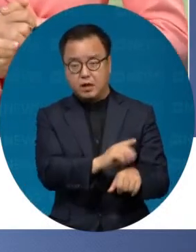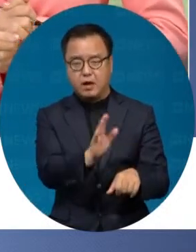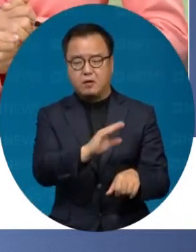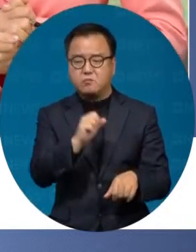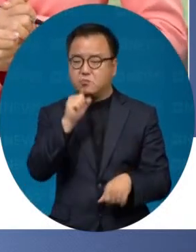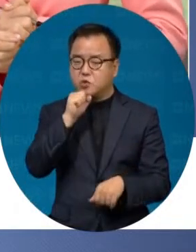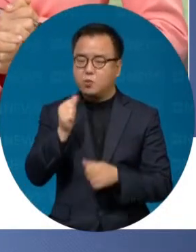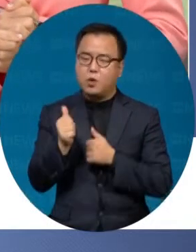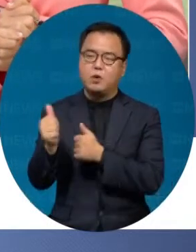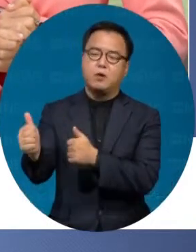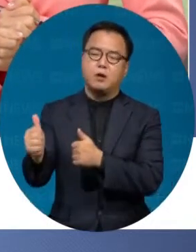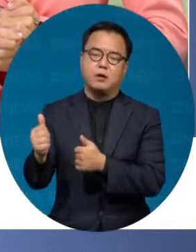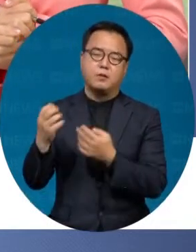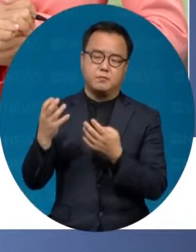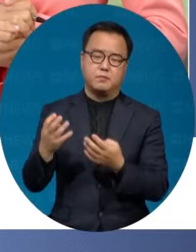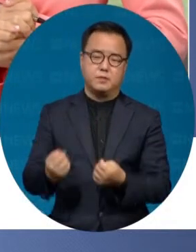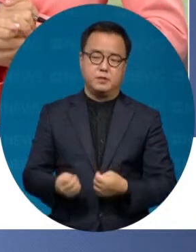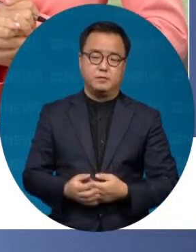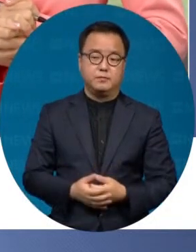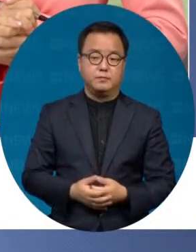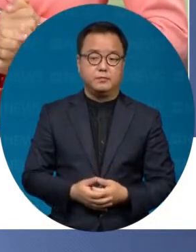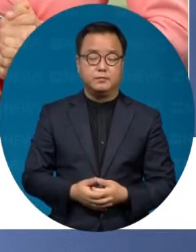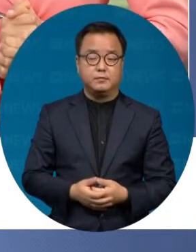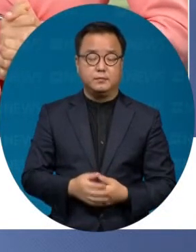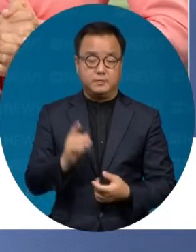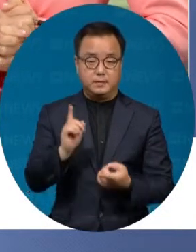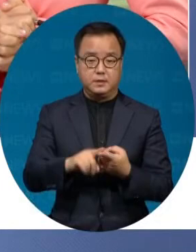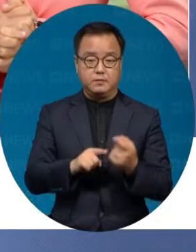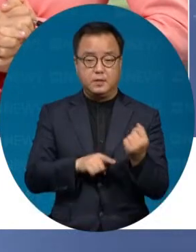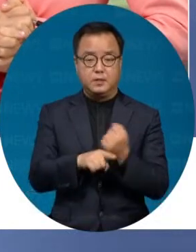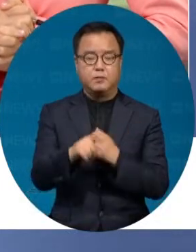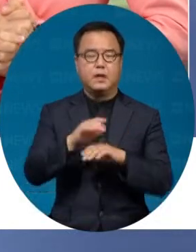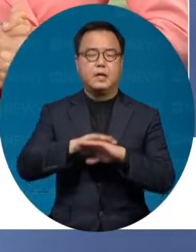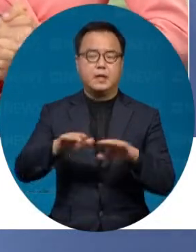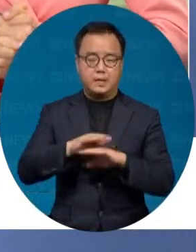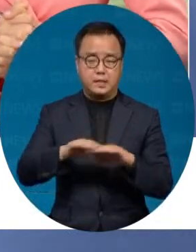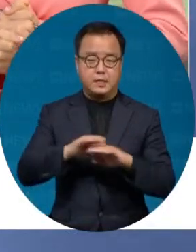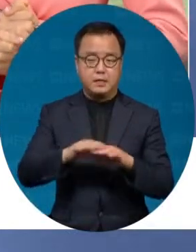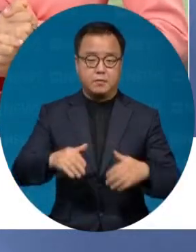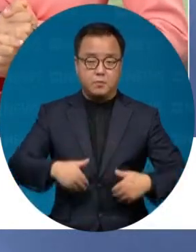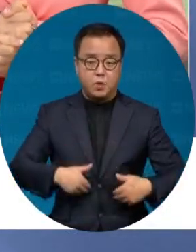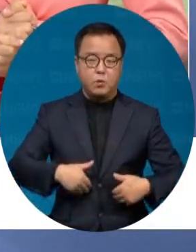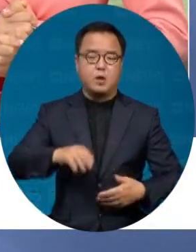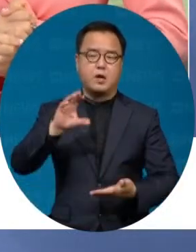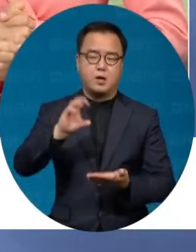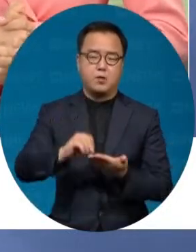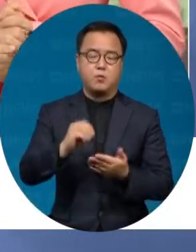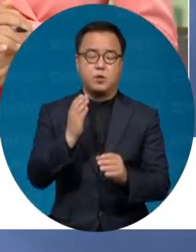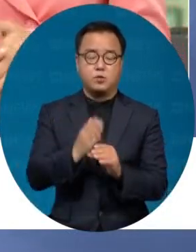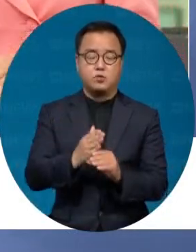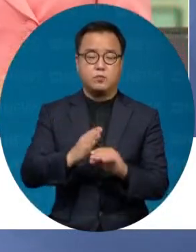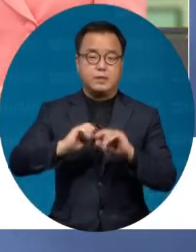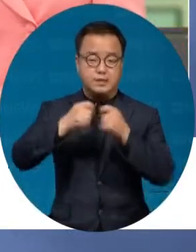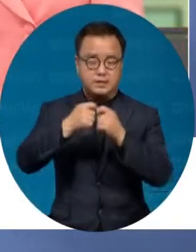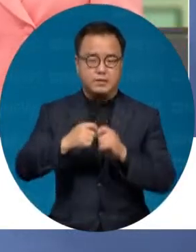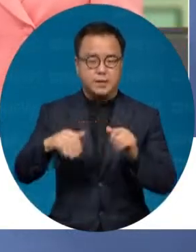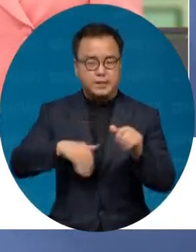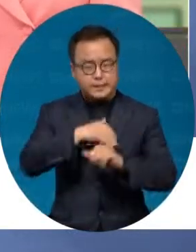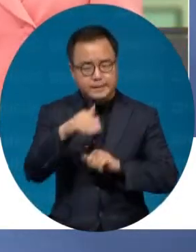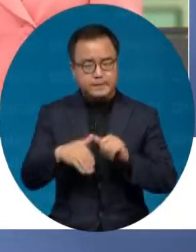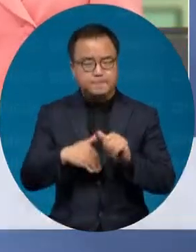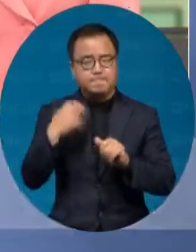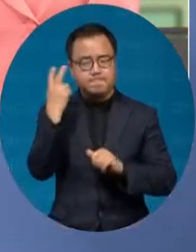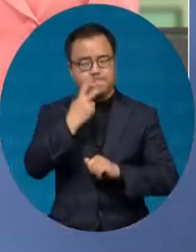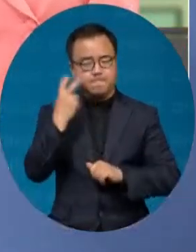높을 수밖에 없다 이런 지적도 이어집니다 그렇죠 해결해야 할 과제가 좀 많은 만큼 상황을 조금 더 세심하게 반영한 제도가